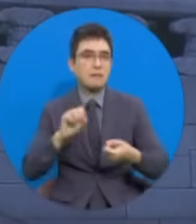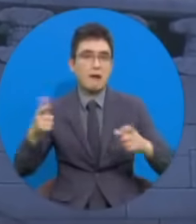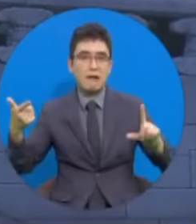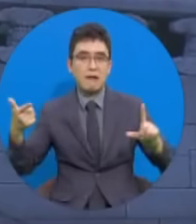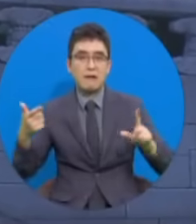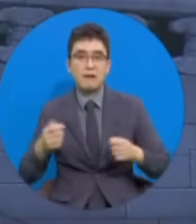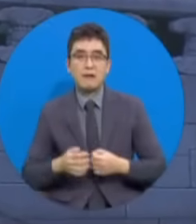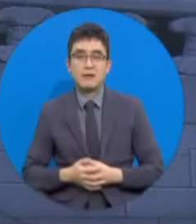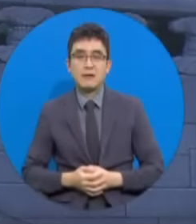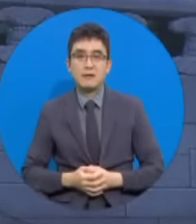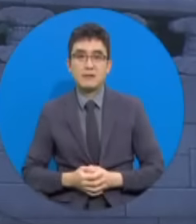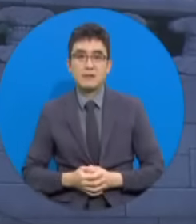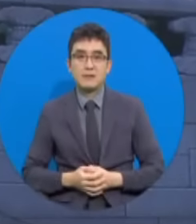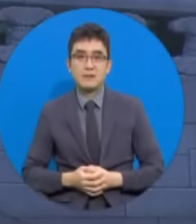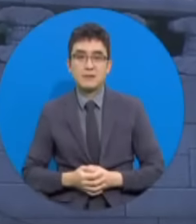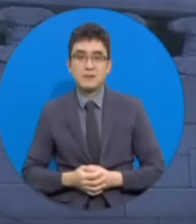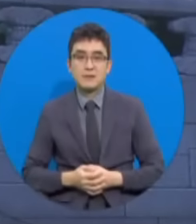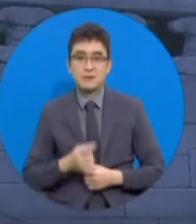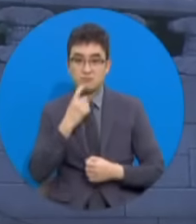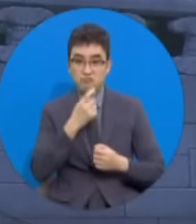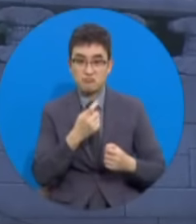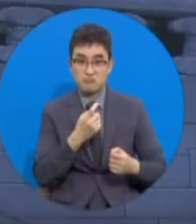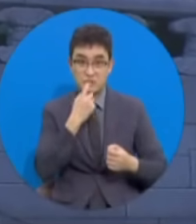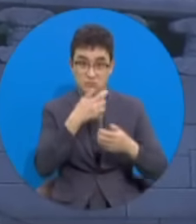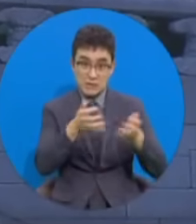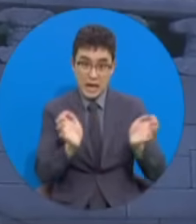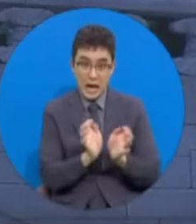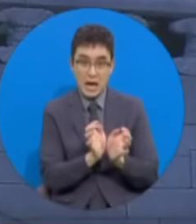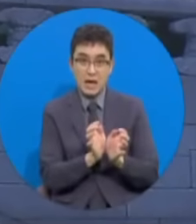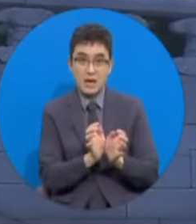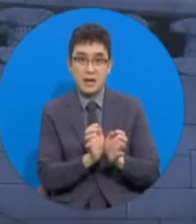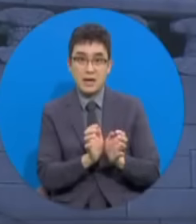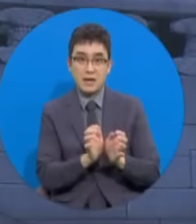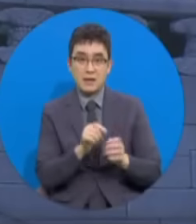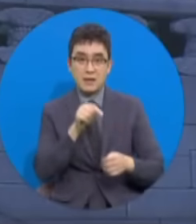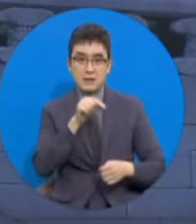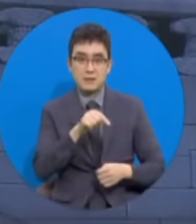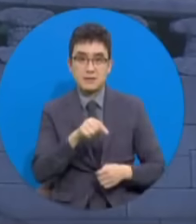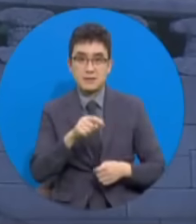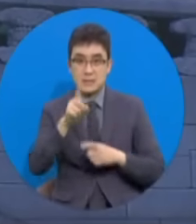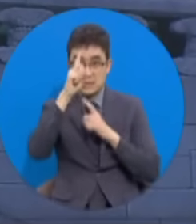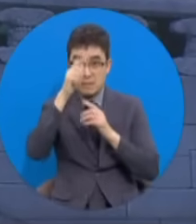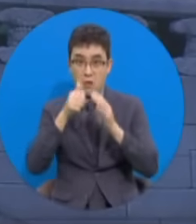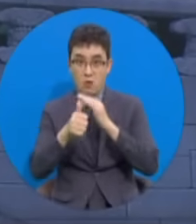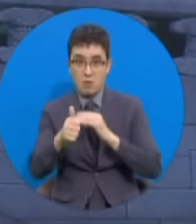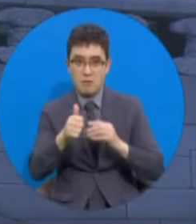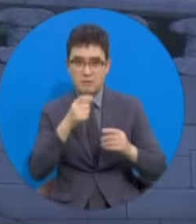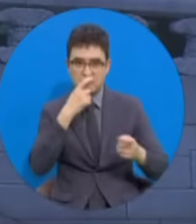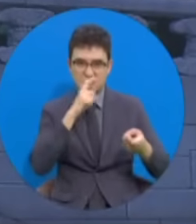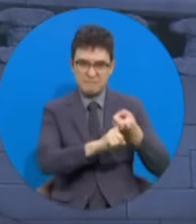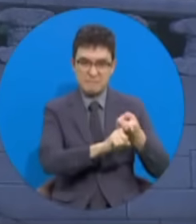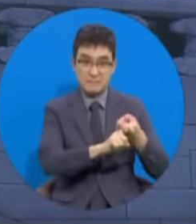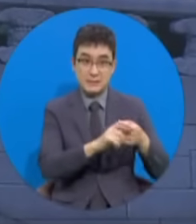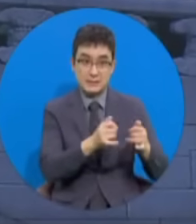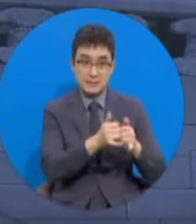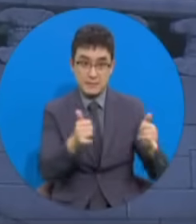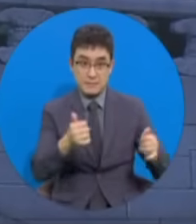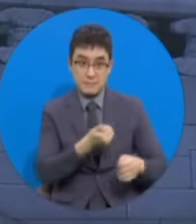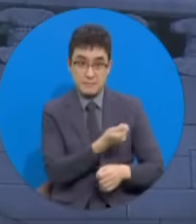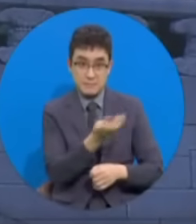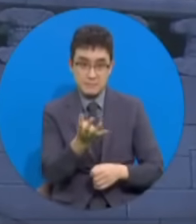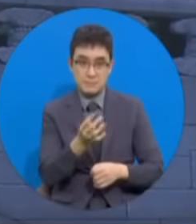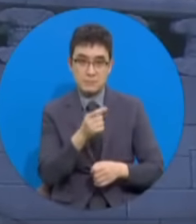건데 많은 민주당의 특히 이제 친명계 의원들은 검찰의 정치보복 앞에 불체포특권은 유일한